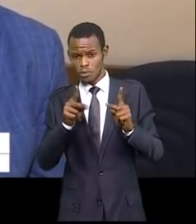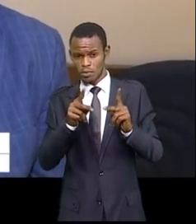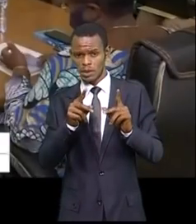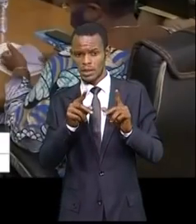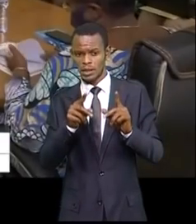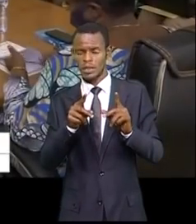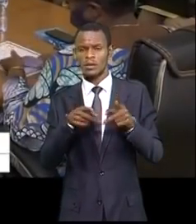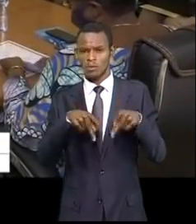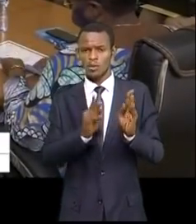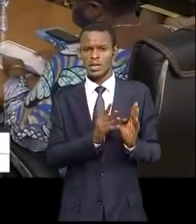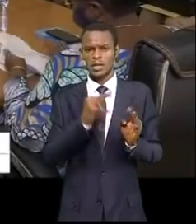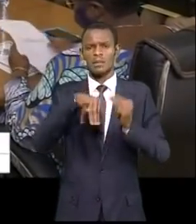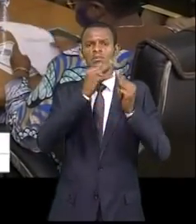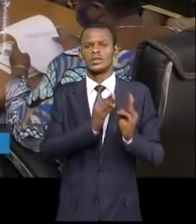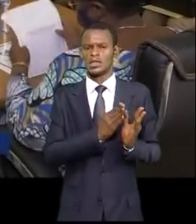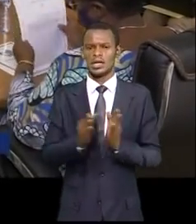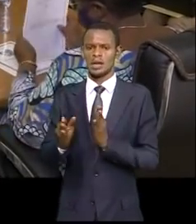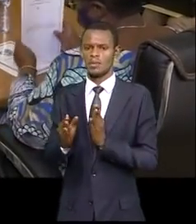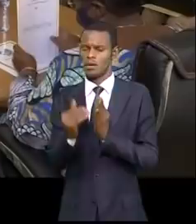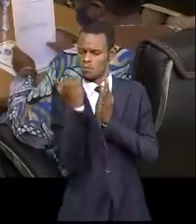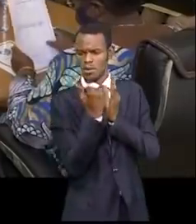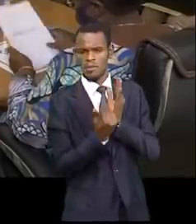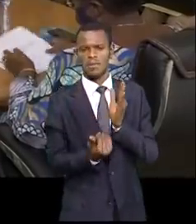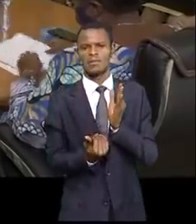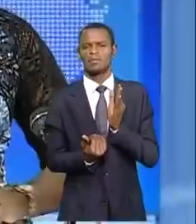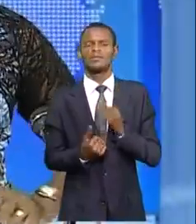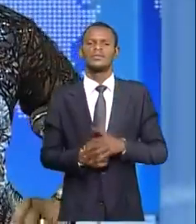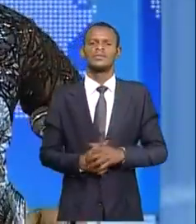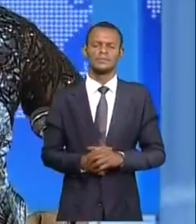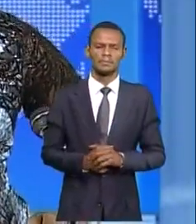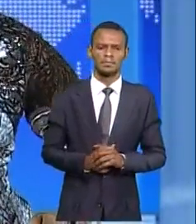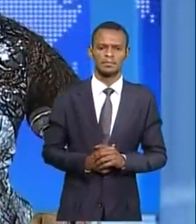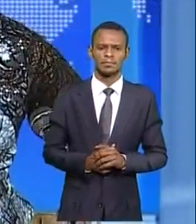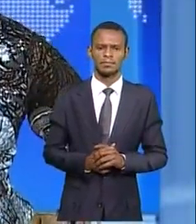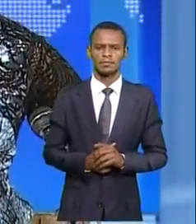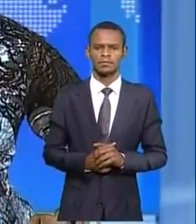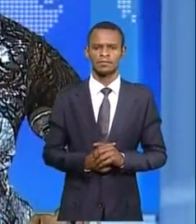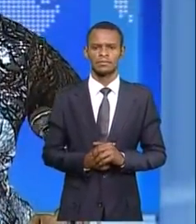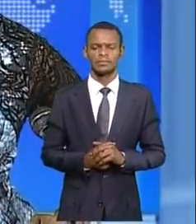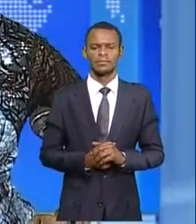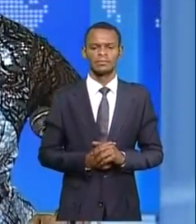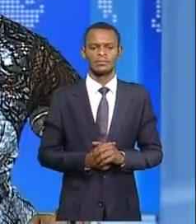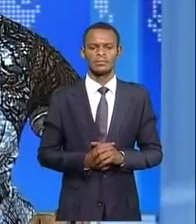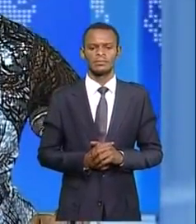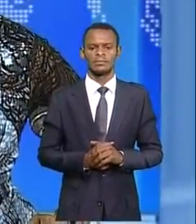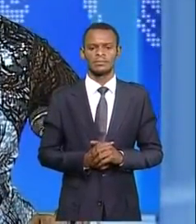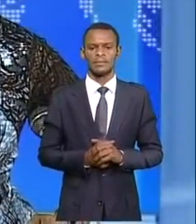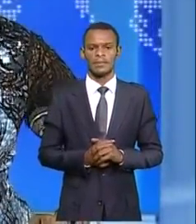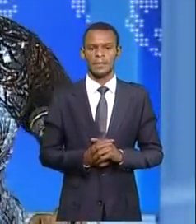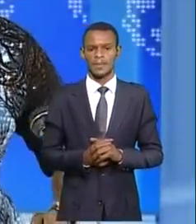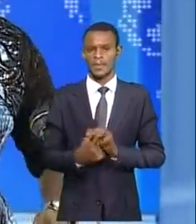martelé elisée mousnier web l'auguste assemblée nous recevons sur ce plateau monsieur rené ngongo